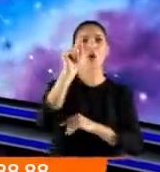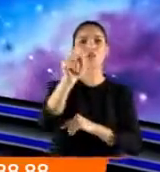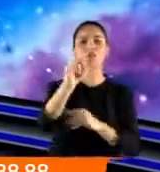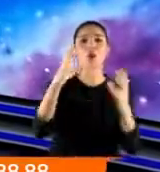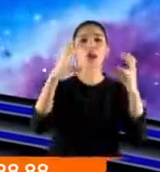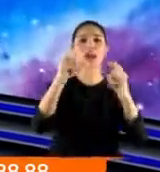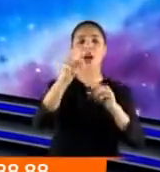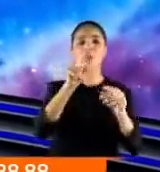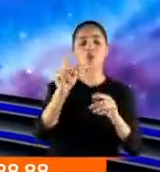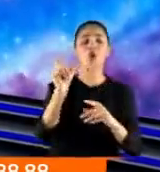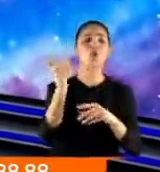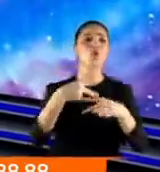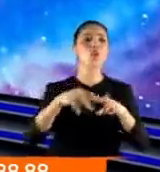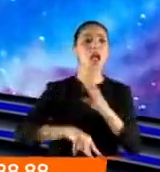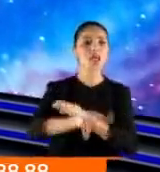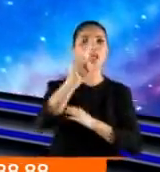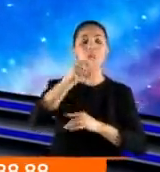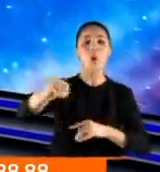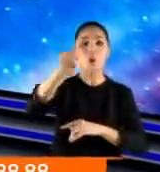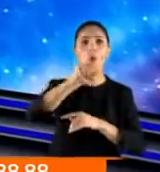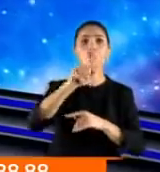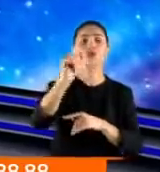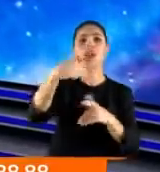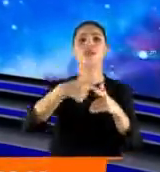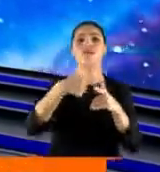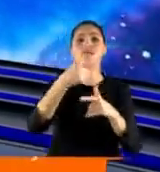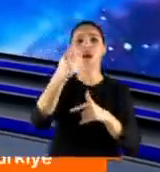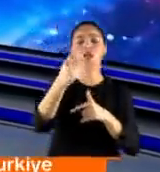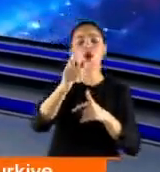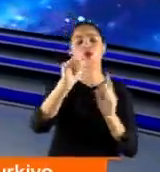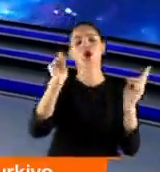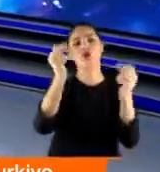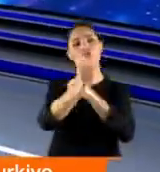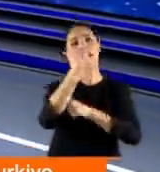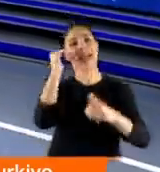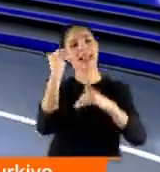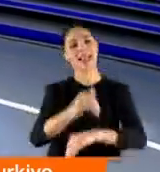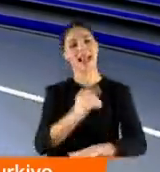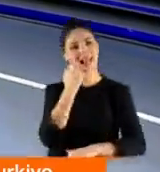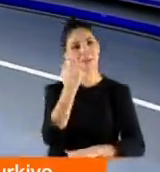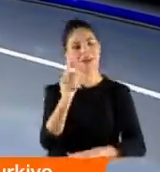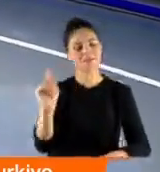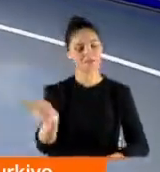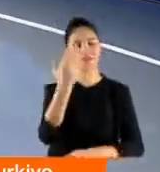kapsül uzayda yol alırken onları taşıyan Falcon 9 da dünyaya döndü. Bu da bir